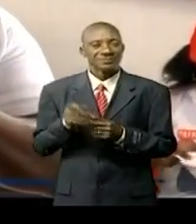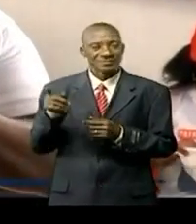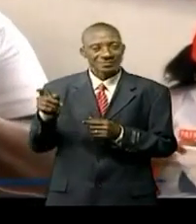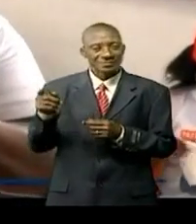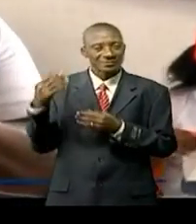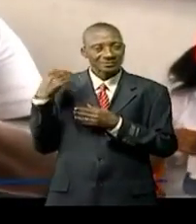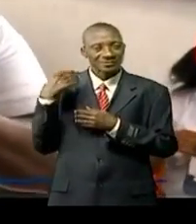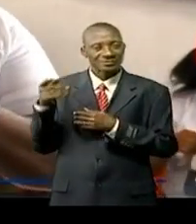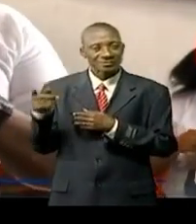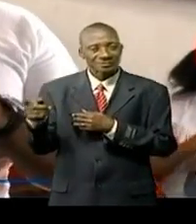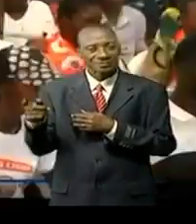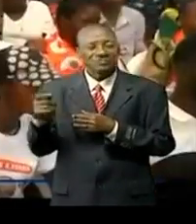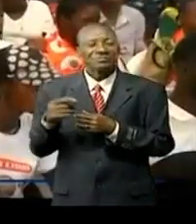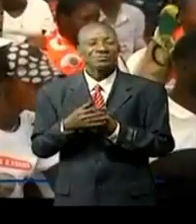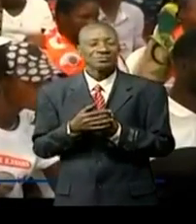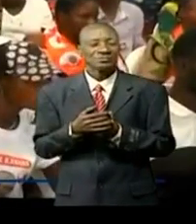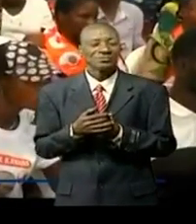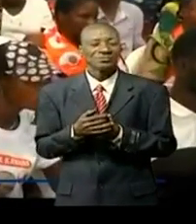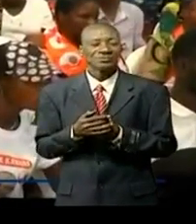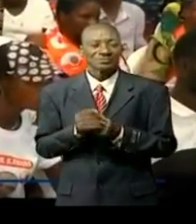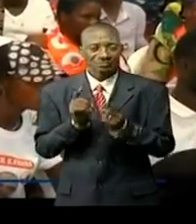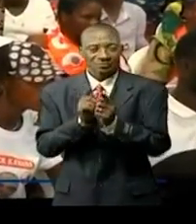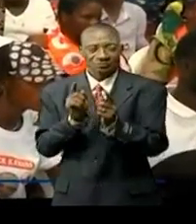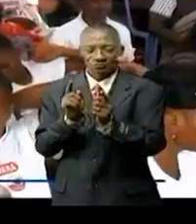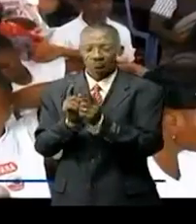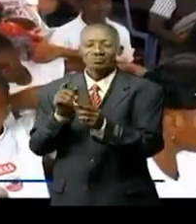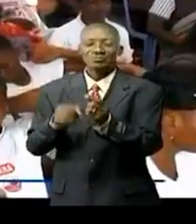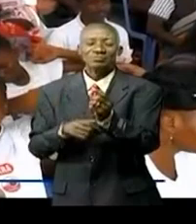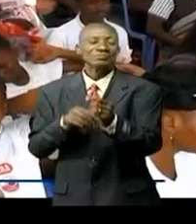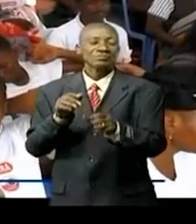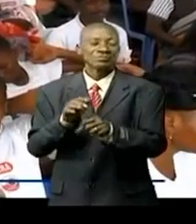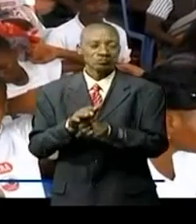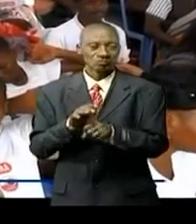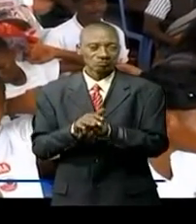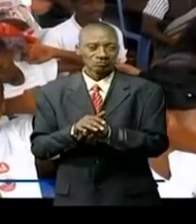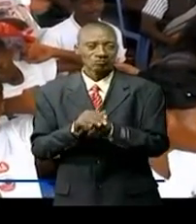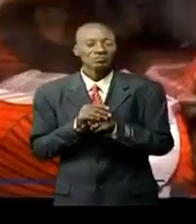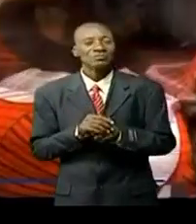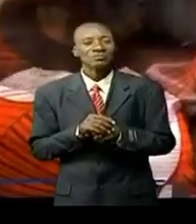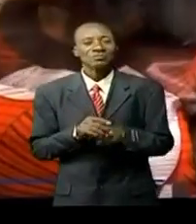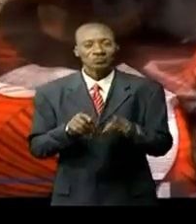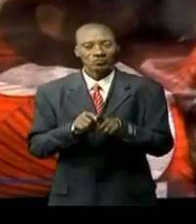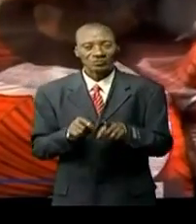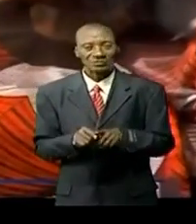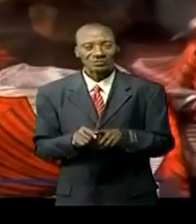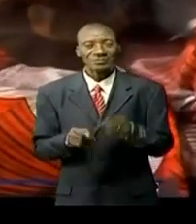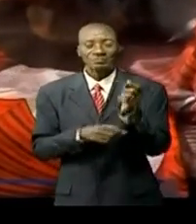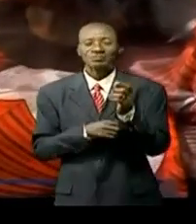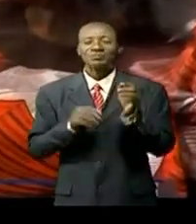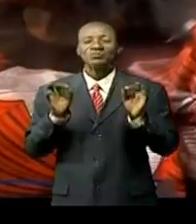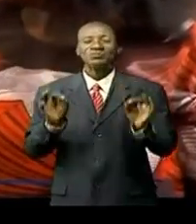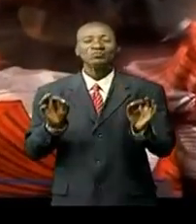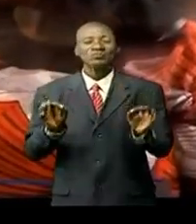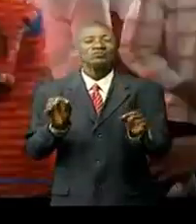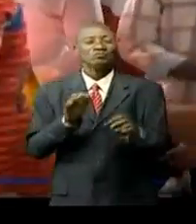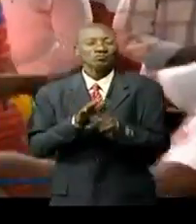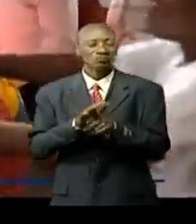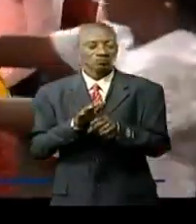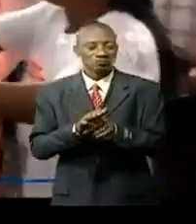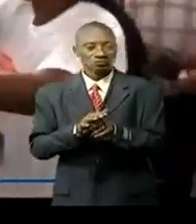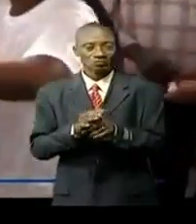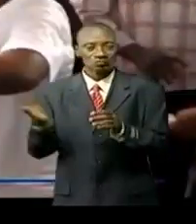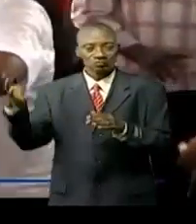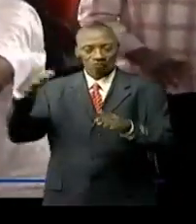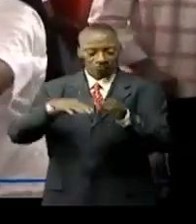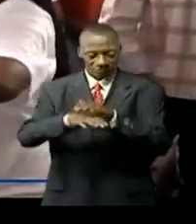mobilisé plusieurs personnes. Devant quelques membres du parti, en l'occurrence Madame Safia Kandolo, Patrick Kawara a